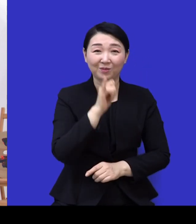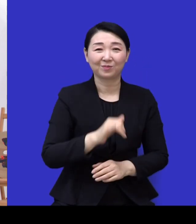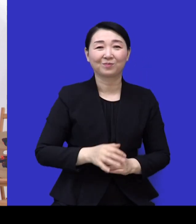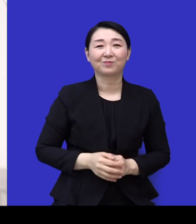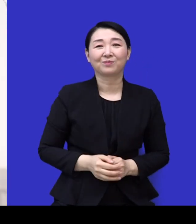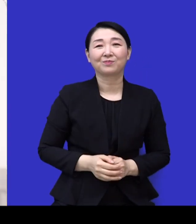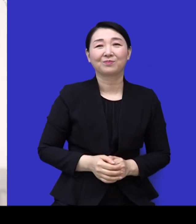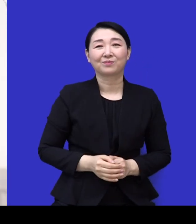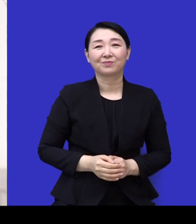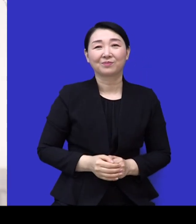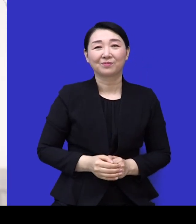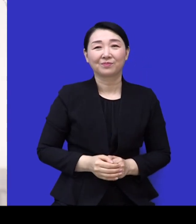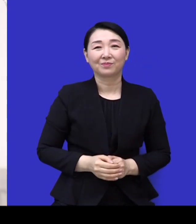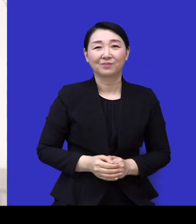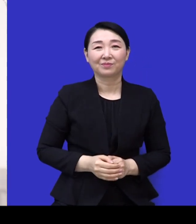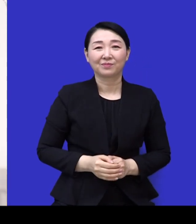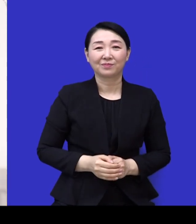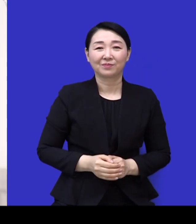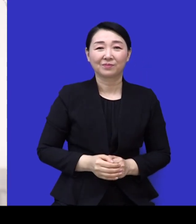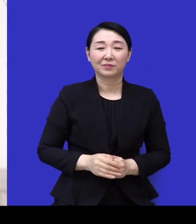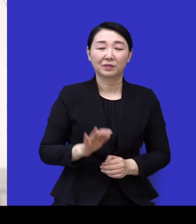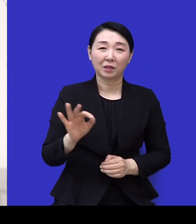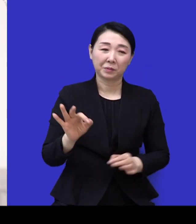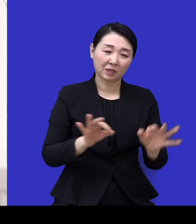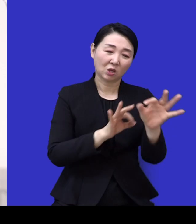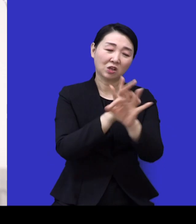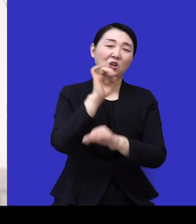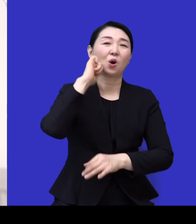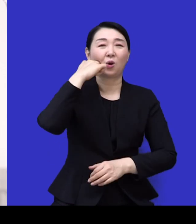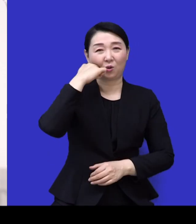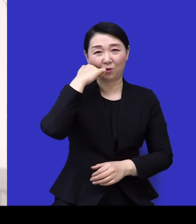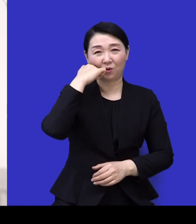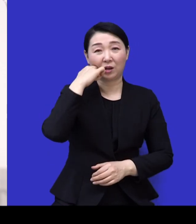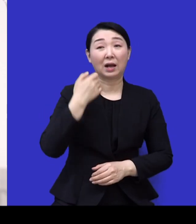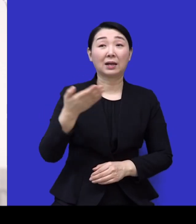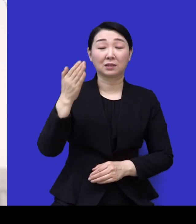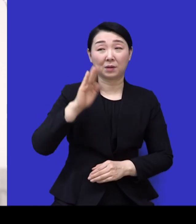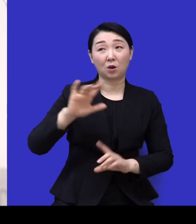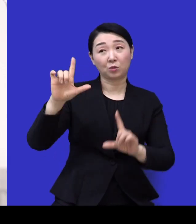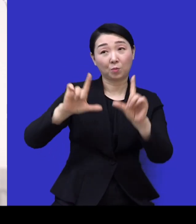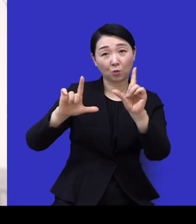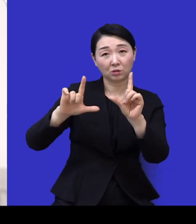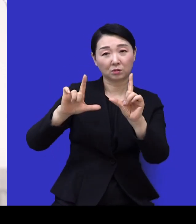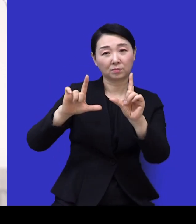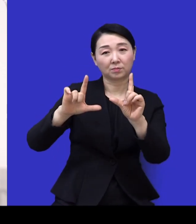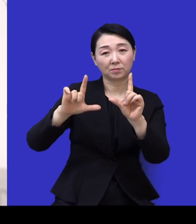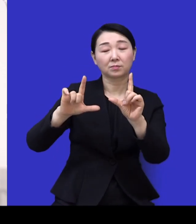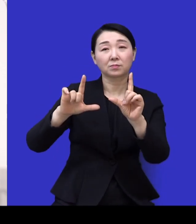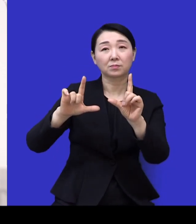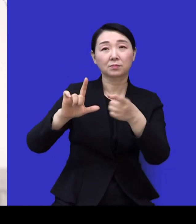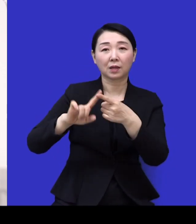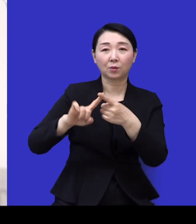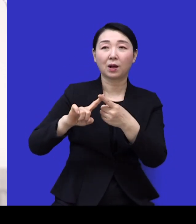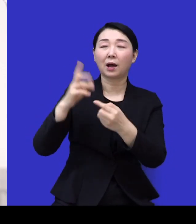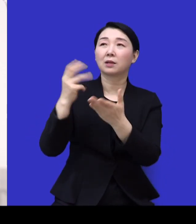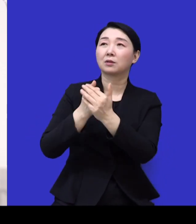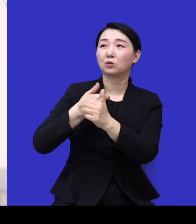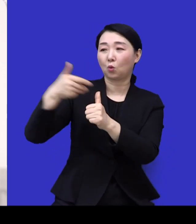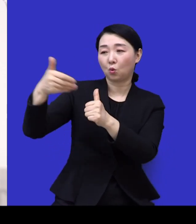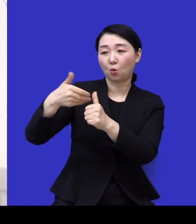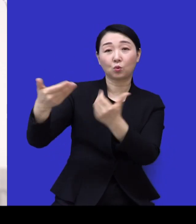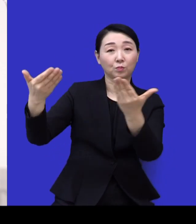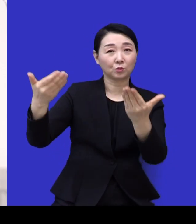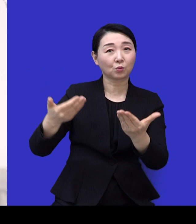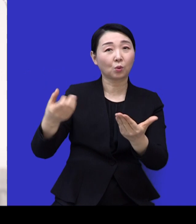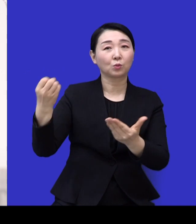네네. 그래서 경제적으로 쉽지 않죠. 근데 예. 어떤 형태로든 하나님께서 공급하실 거고 예.